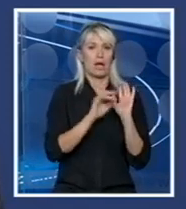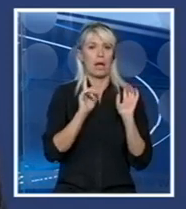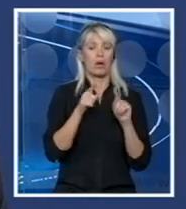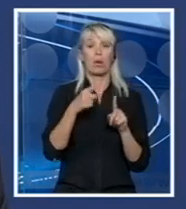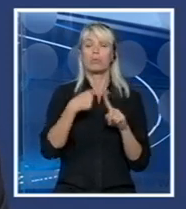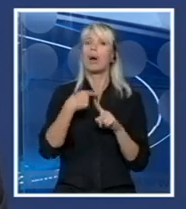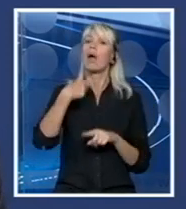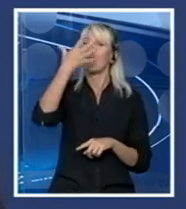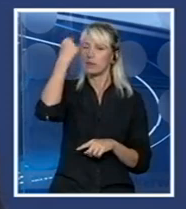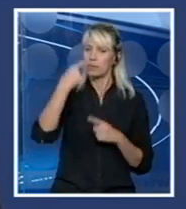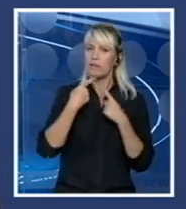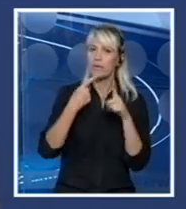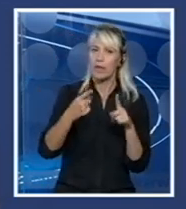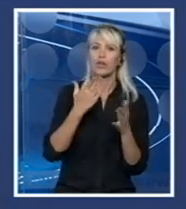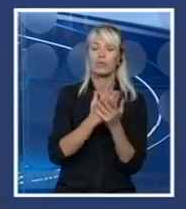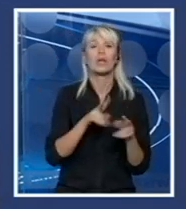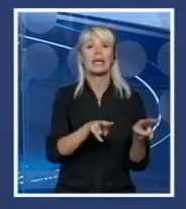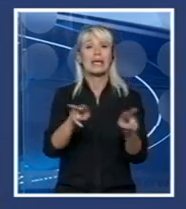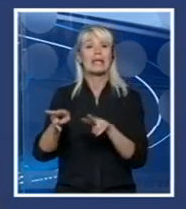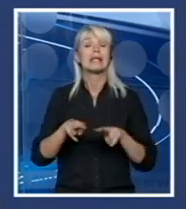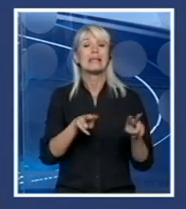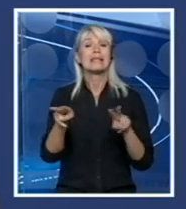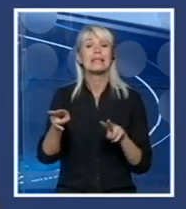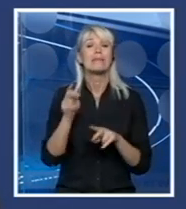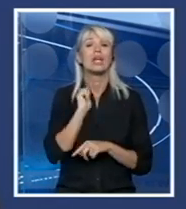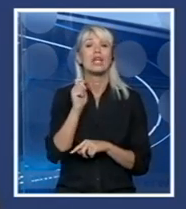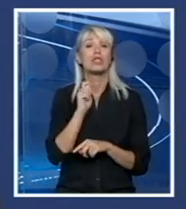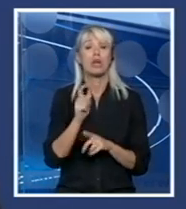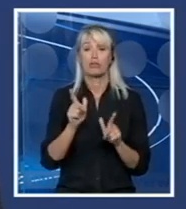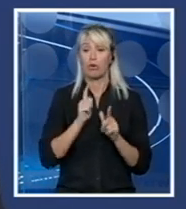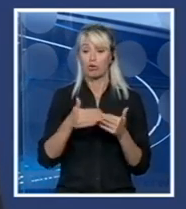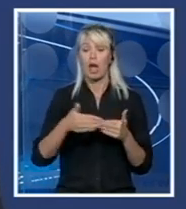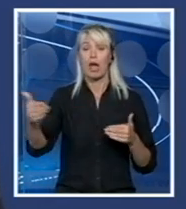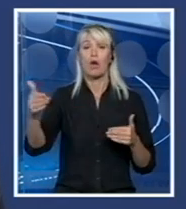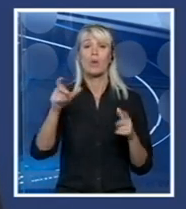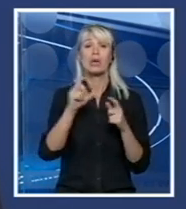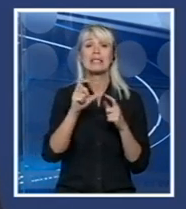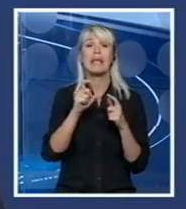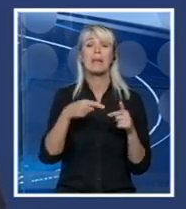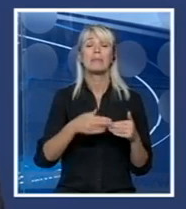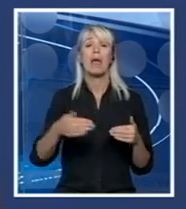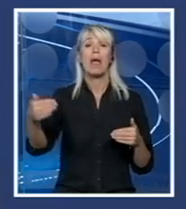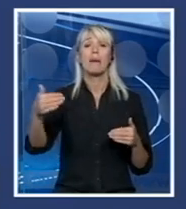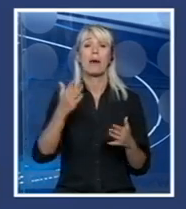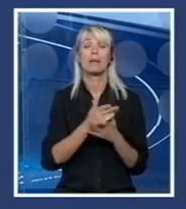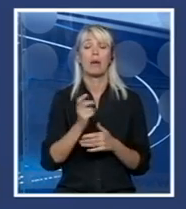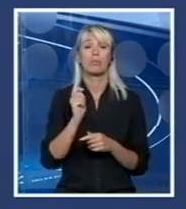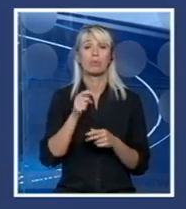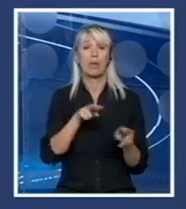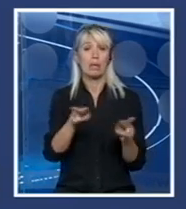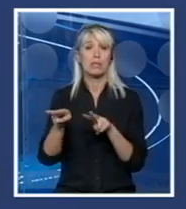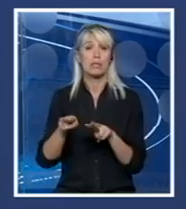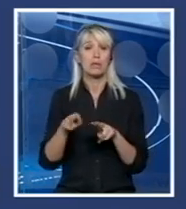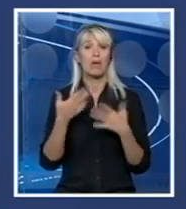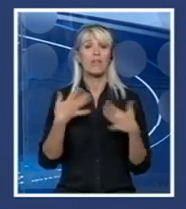da kaže. I uveliko mi ćemo imati već ubrzo ceo septembar snimljen. Imamo od pola marta pa nadalje sve snimljeno. Od osnovne škole, zaključno sa